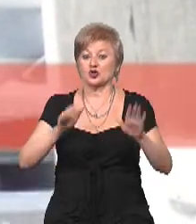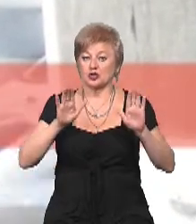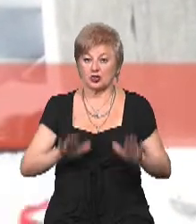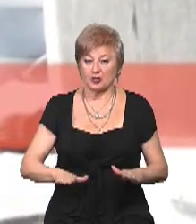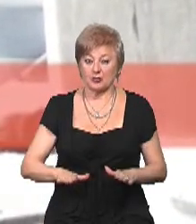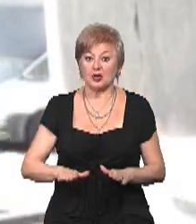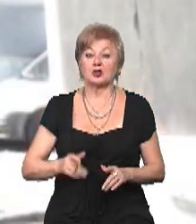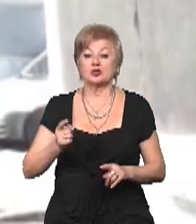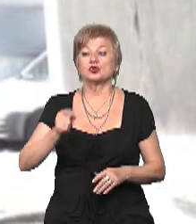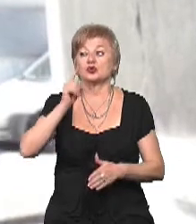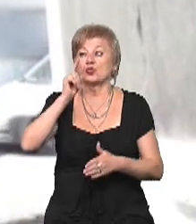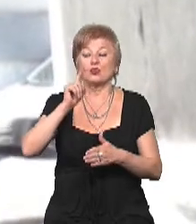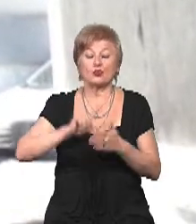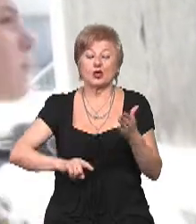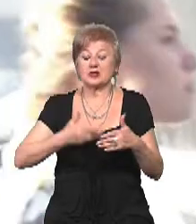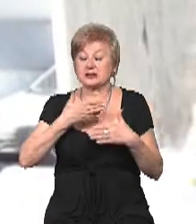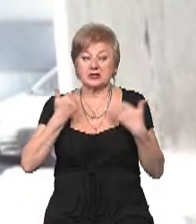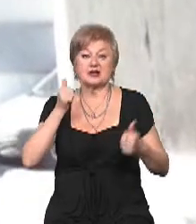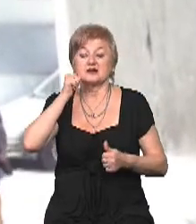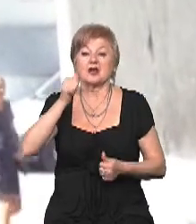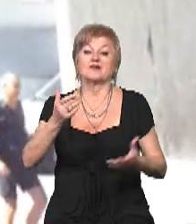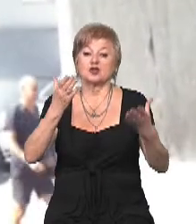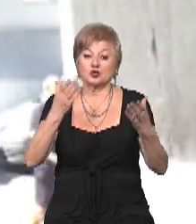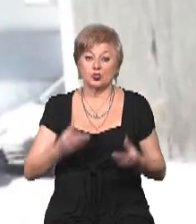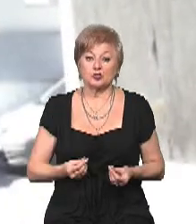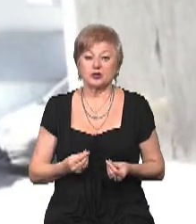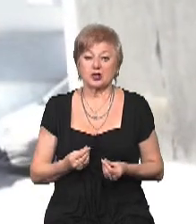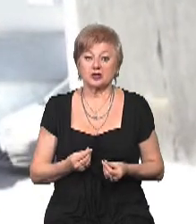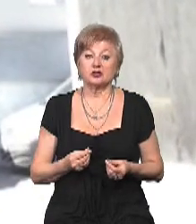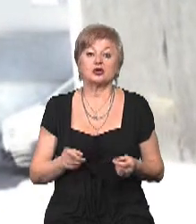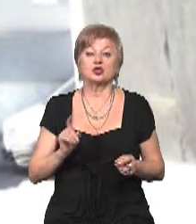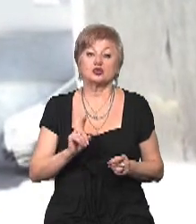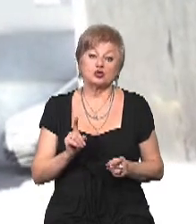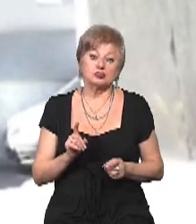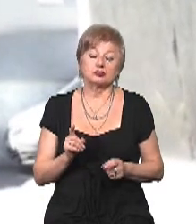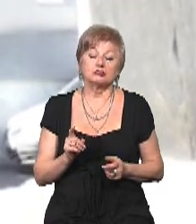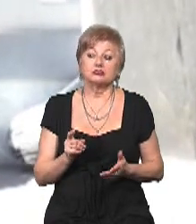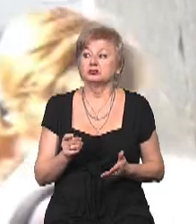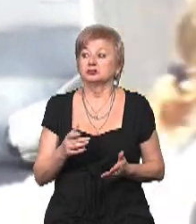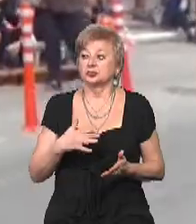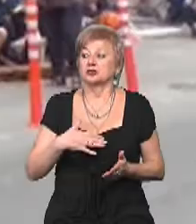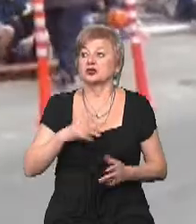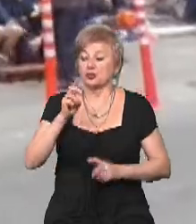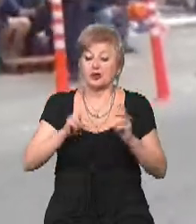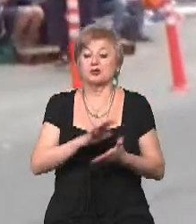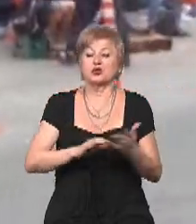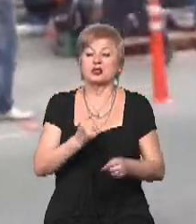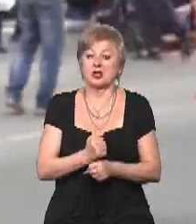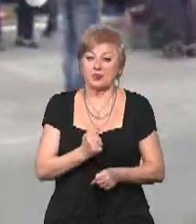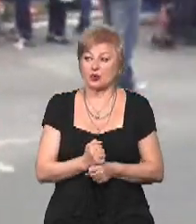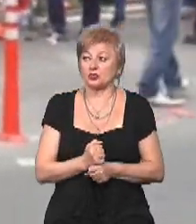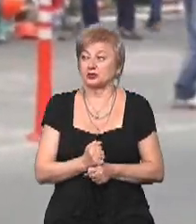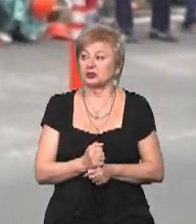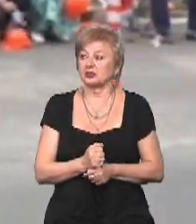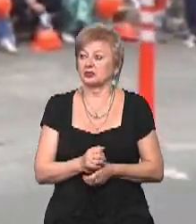хочуть мати упевненість у завтрашньому дні в тому, що тариф на електроенергію буде такий, який дозволить розвиватися нашим підприємствам. Ми проти